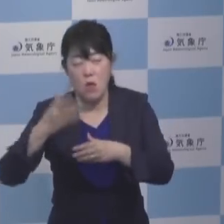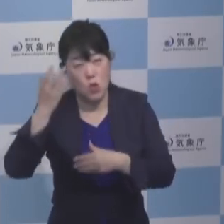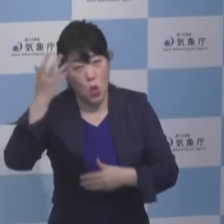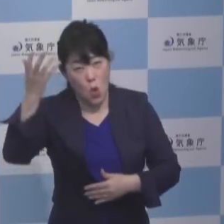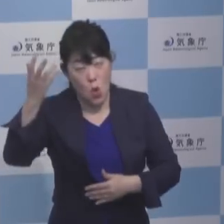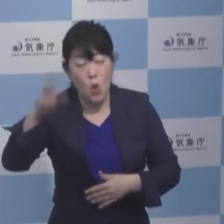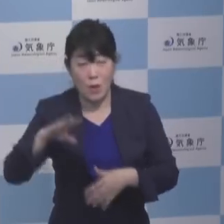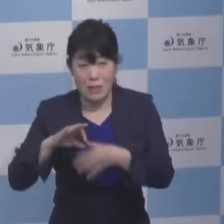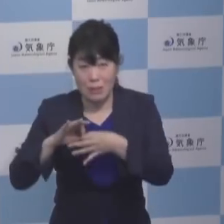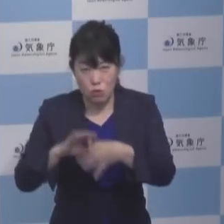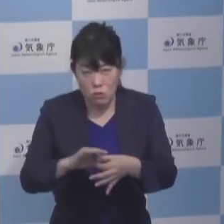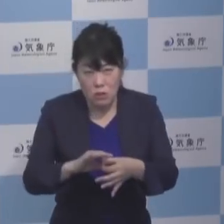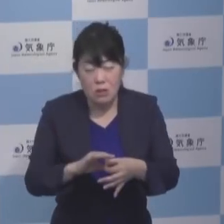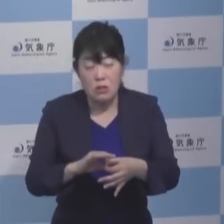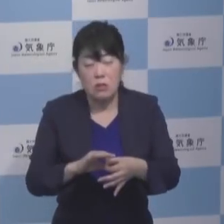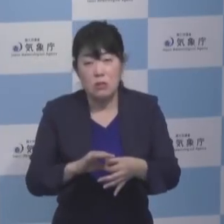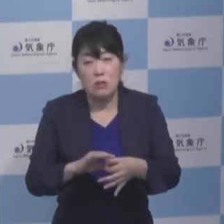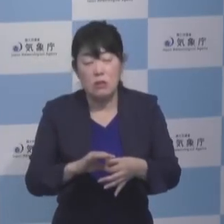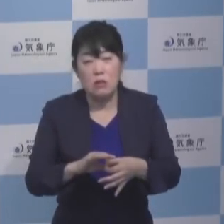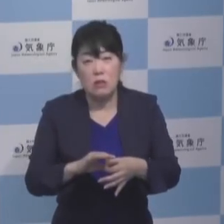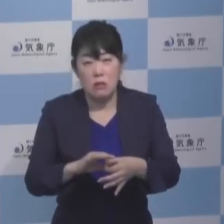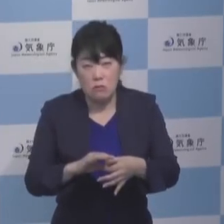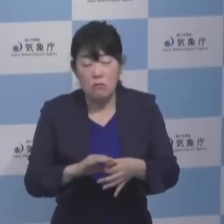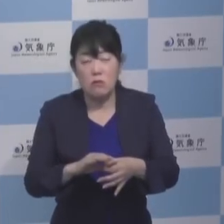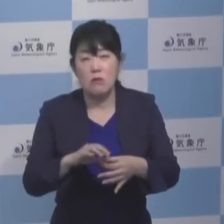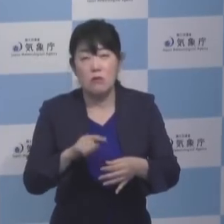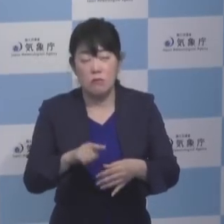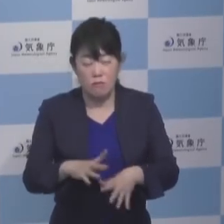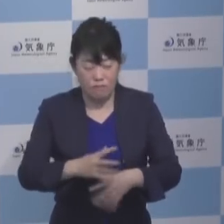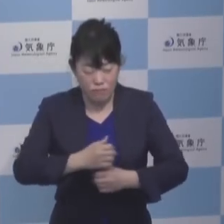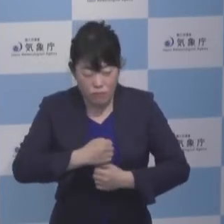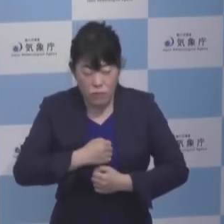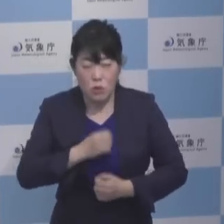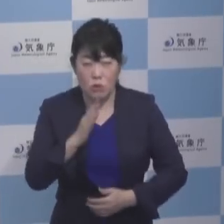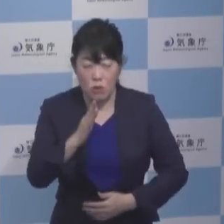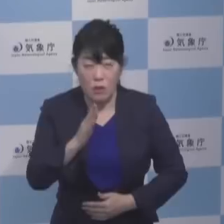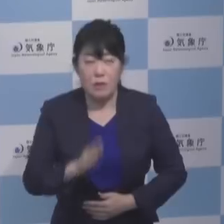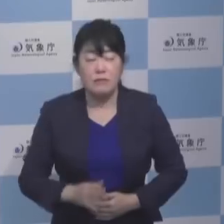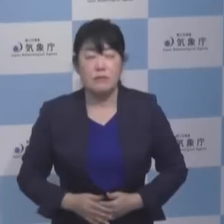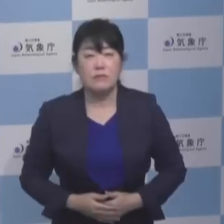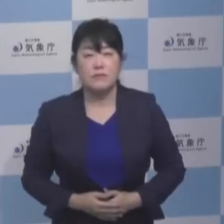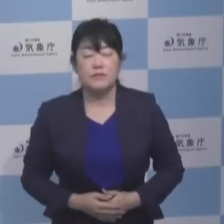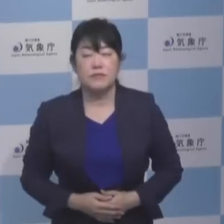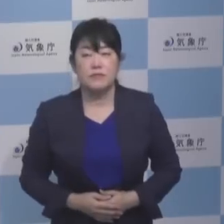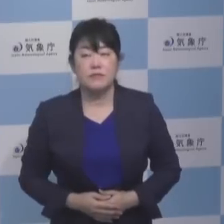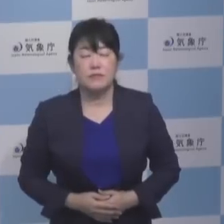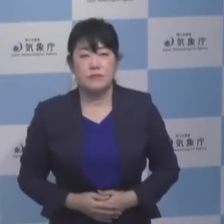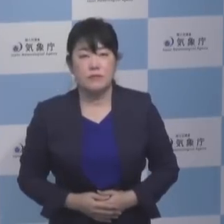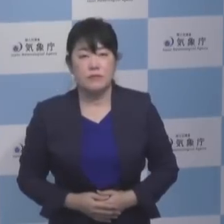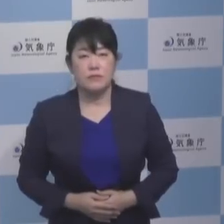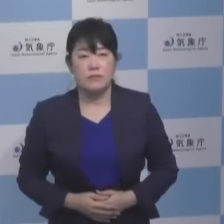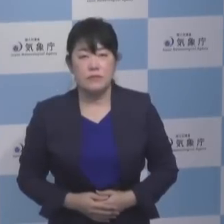き、7日にかけて雨が続く見込みとなっております。